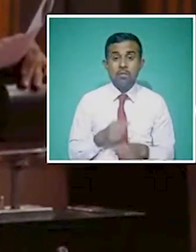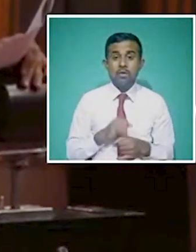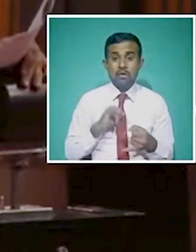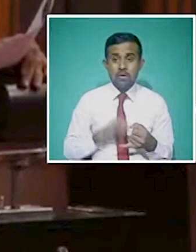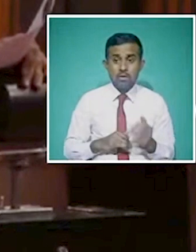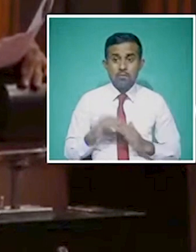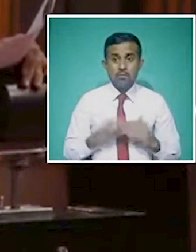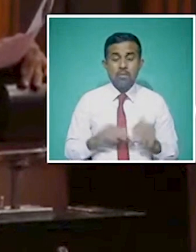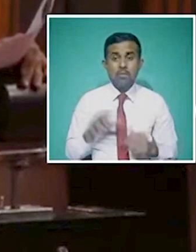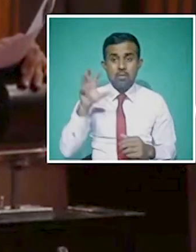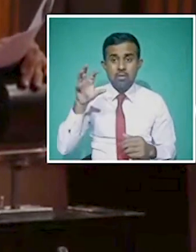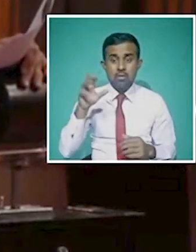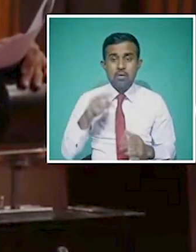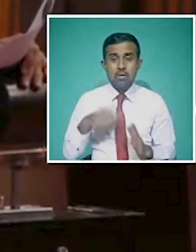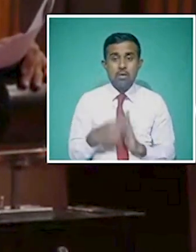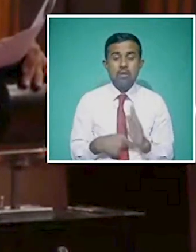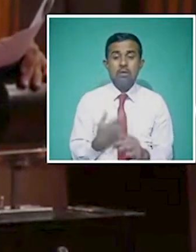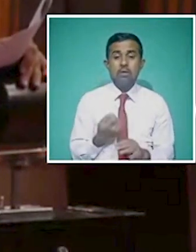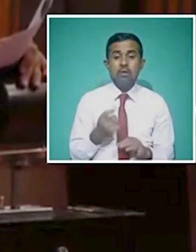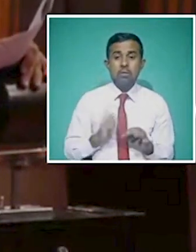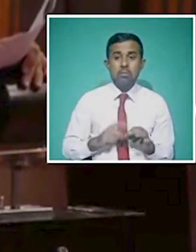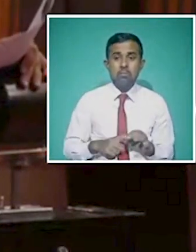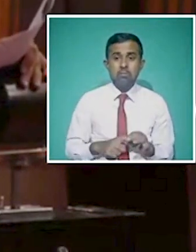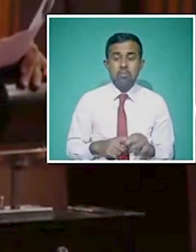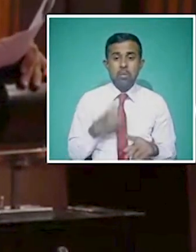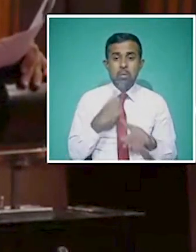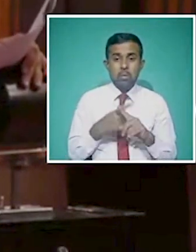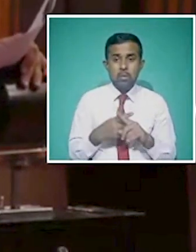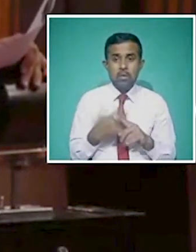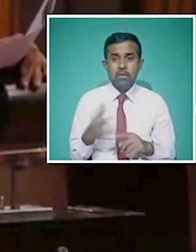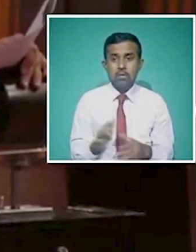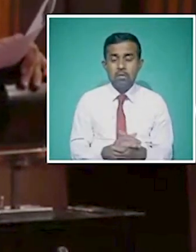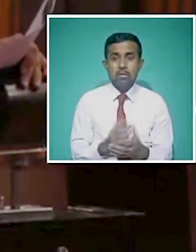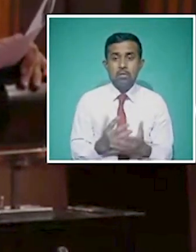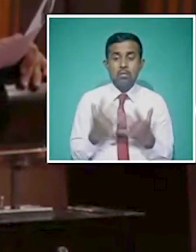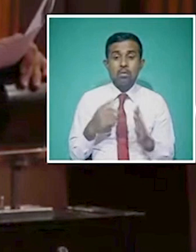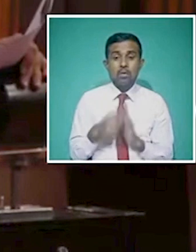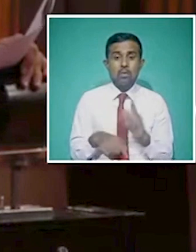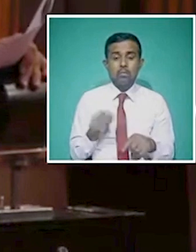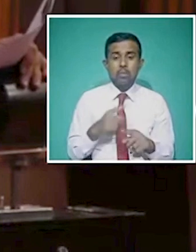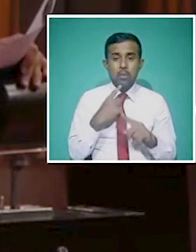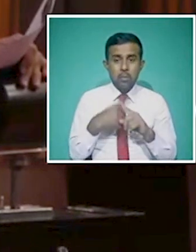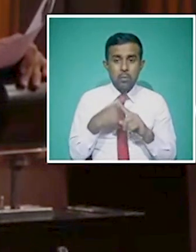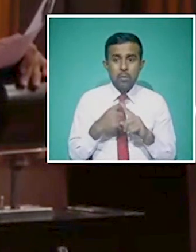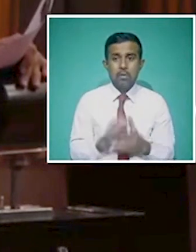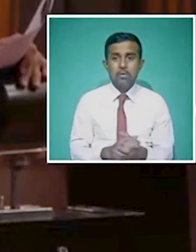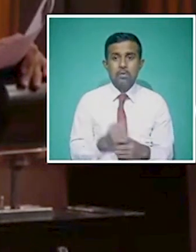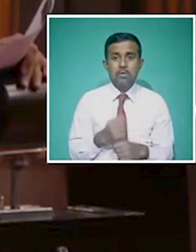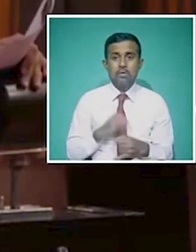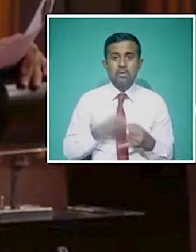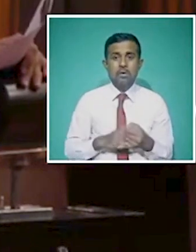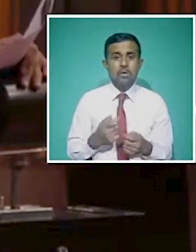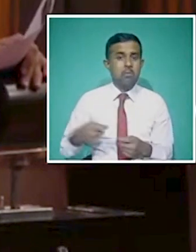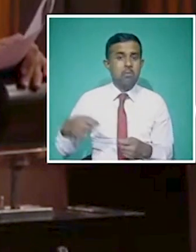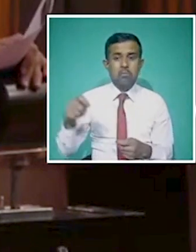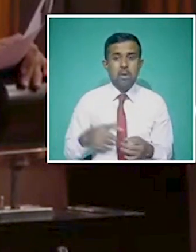bhavitha karapu ratak me rate thiyena aarthika prashna nisa aapahu daralipata giilla thiyenawa ada godak rate janathawa uyanne daralipen මොකද ගෑස් සිලින්ඩරයක් සල්ලි